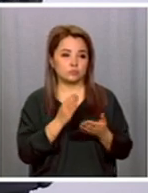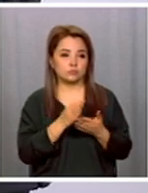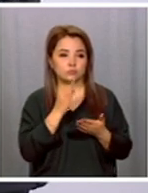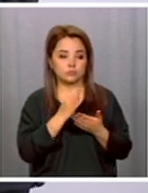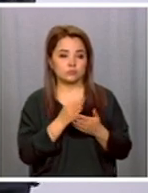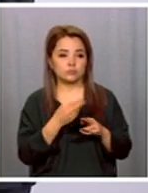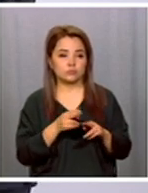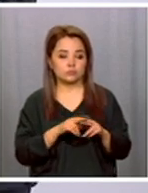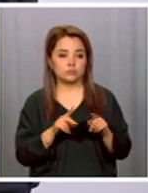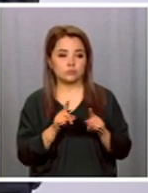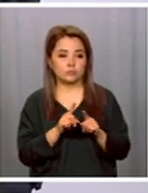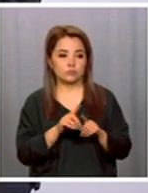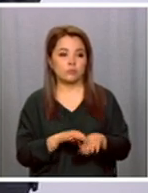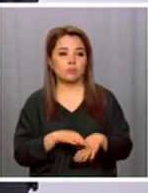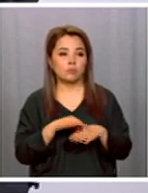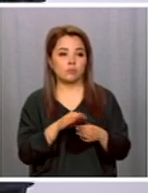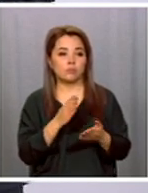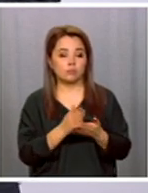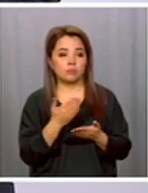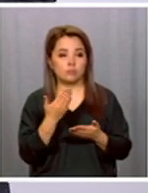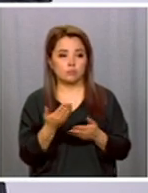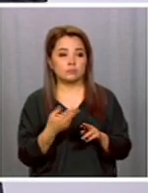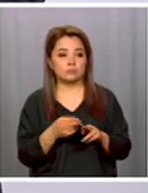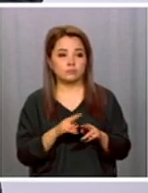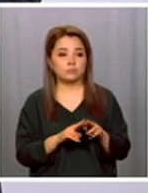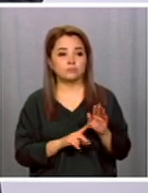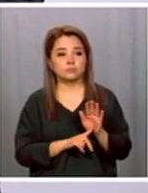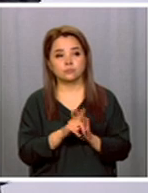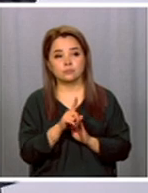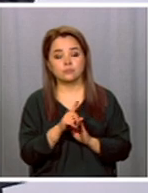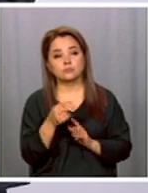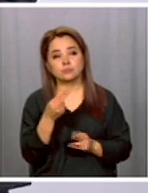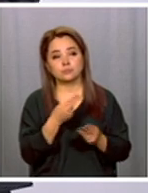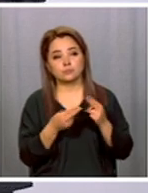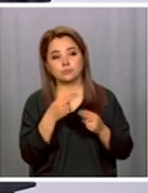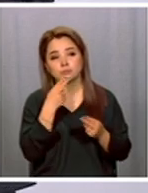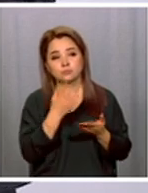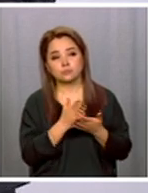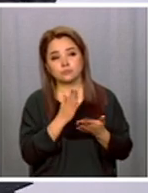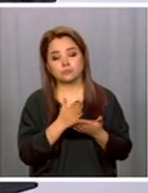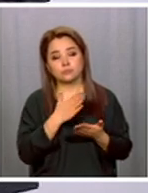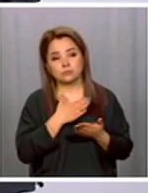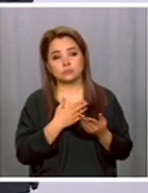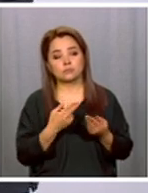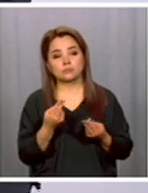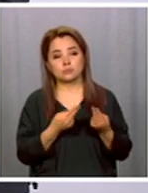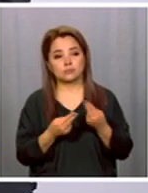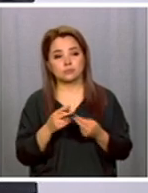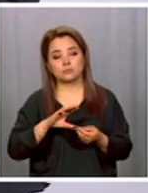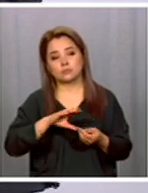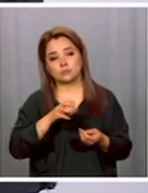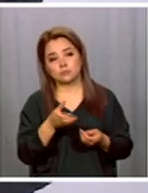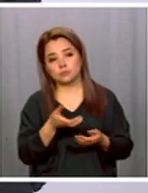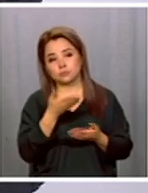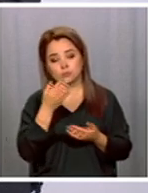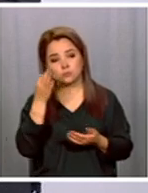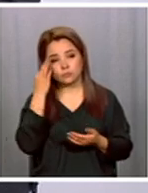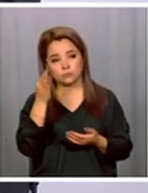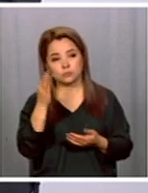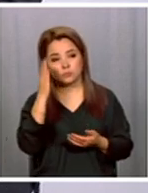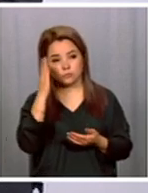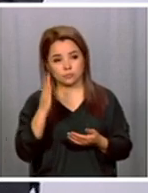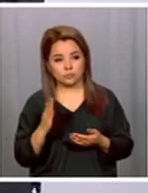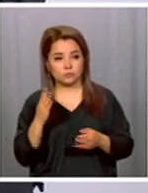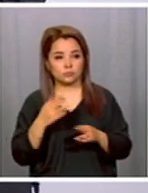қиылысады. Байқасаңыздар, алдындағы суреттерге қарағандай біздің кескініміз төңкерілген емес, ол тура болып тұр. Және